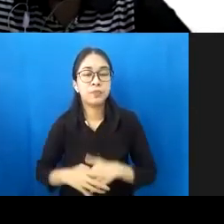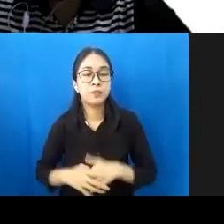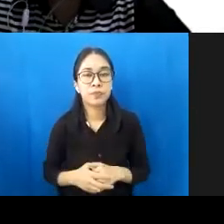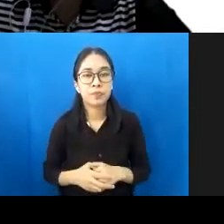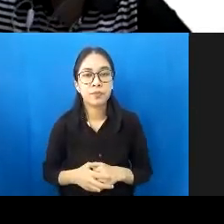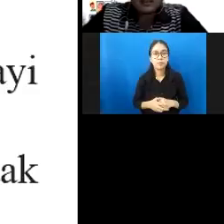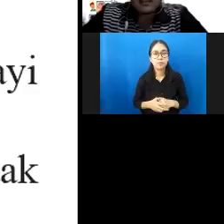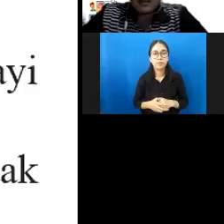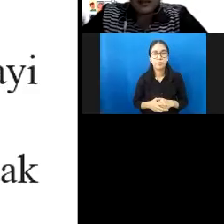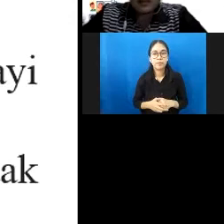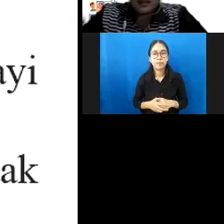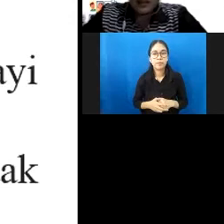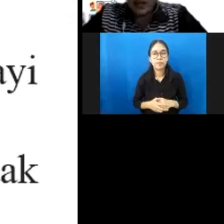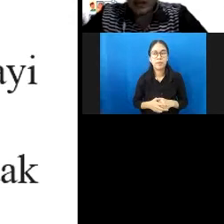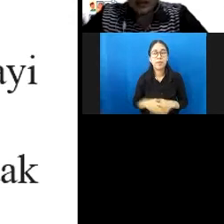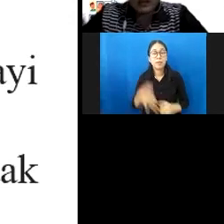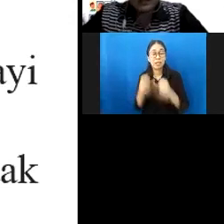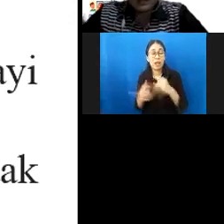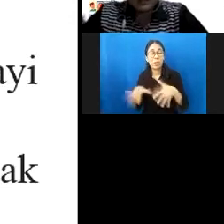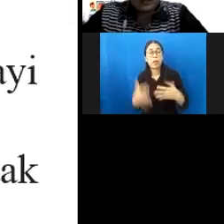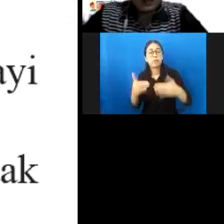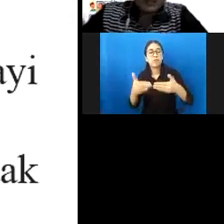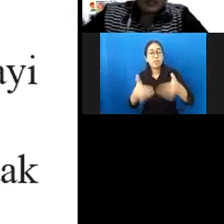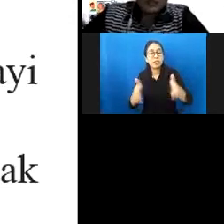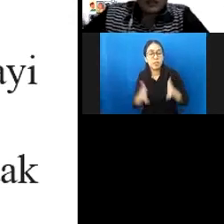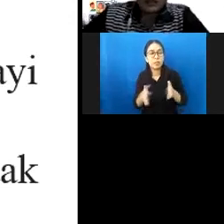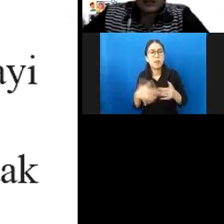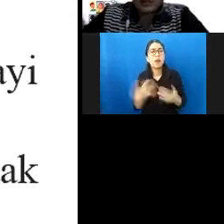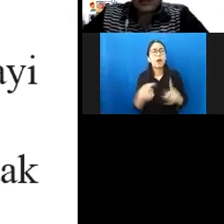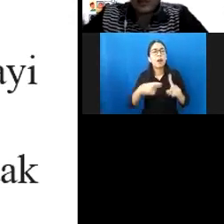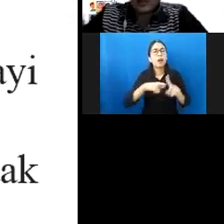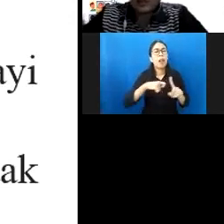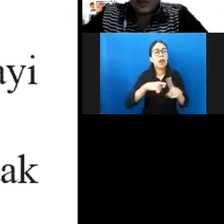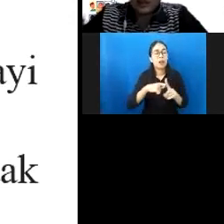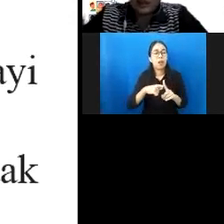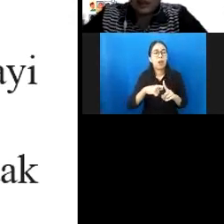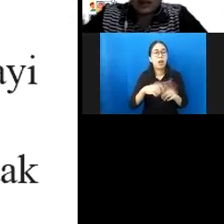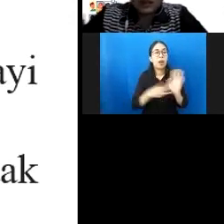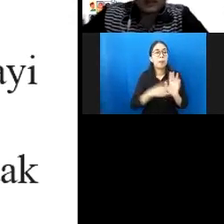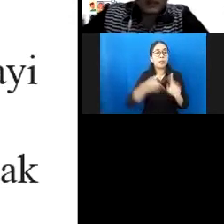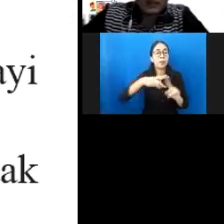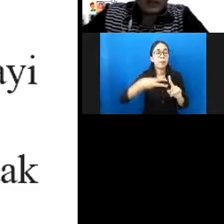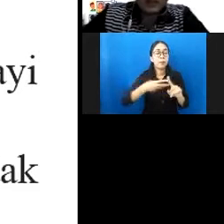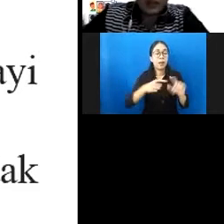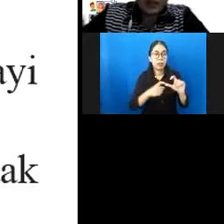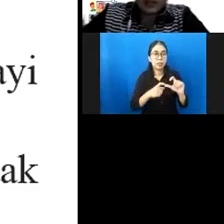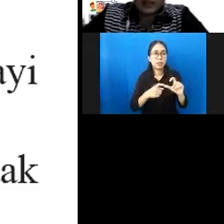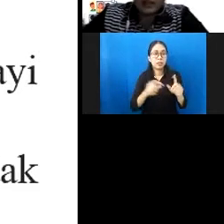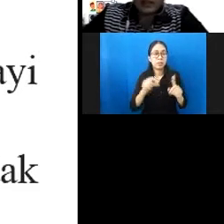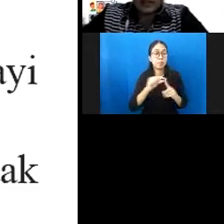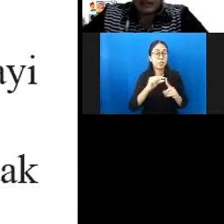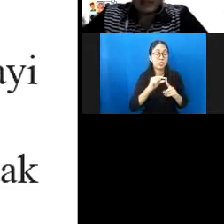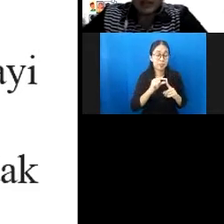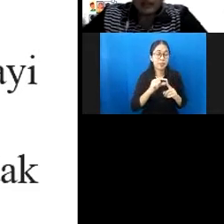diberikan fasilitasi ya tentang bagaimana kalakarya MTBS kelak di Puskesmas yang akan kami laksanakan ya